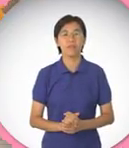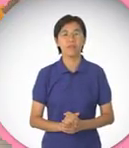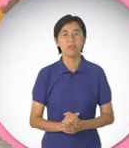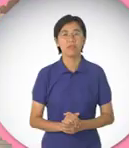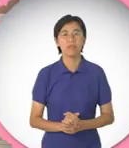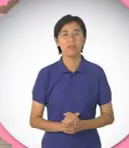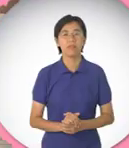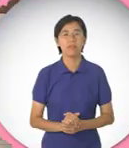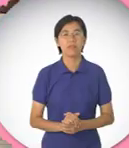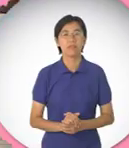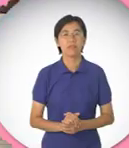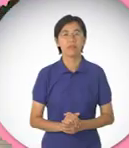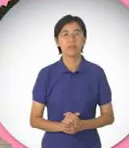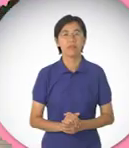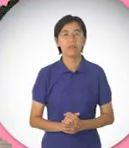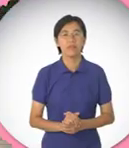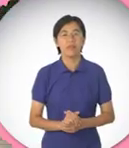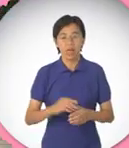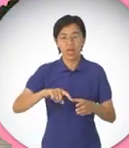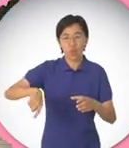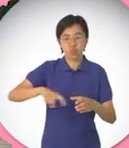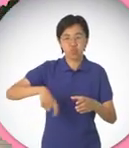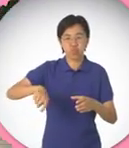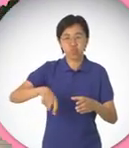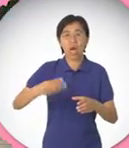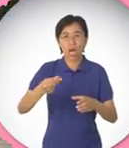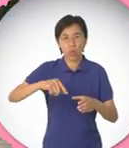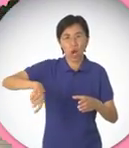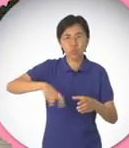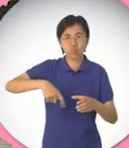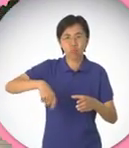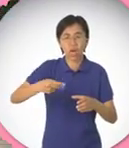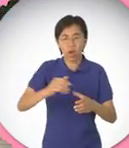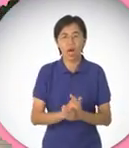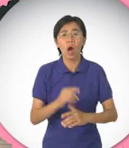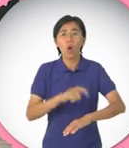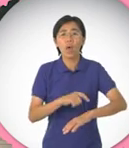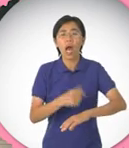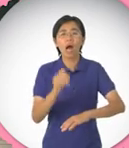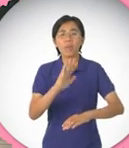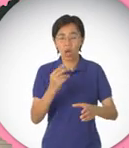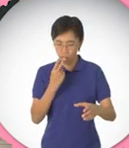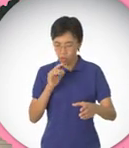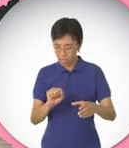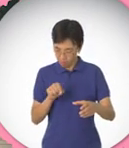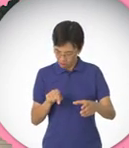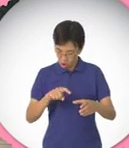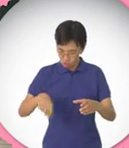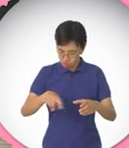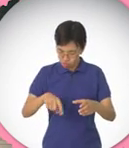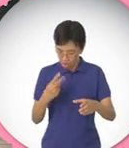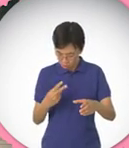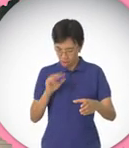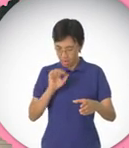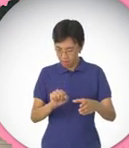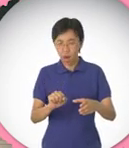เพิ่มความเร็วขึ้นอีกนิดนึง ครับอันนี้คือเราไม่ต้องมีการจับเวลาใดๆใช้การสังเกต ค่ะใช้การสังเกตเพราะว่า เวล